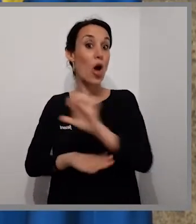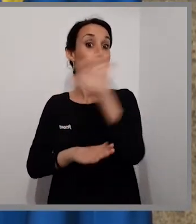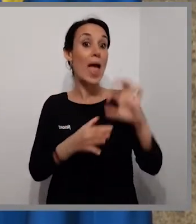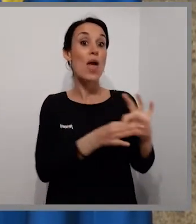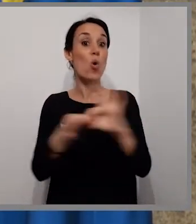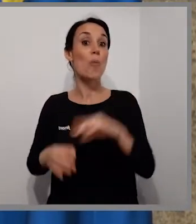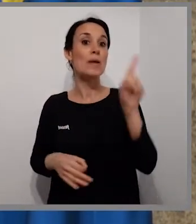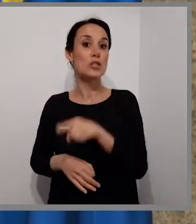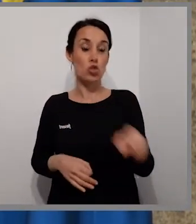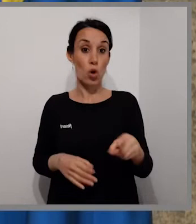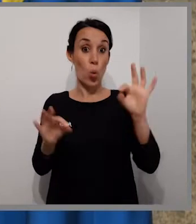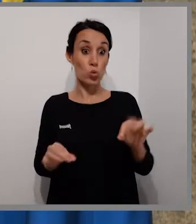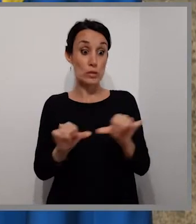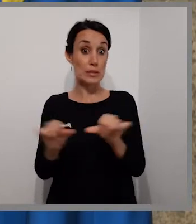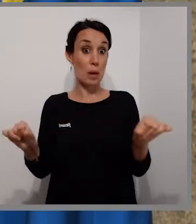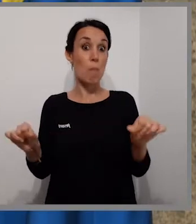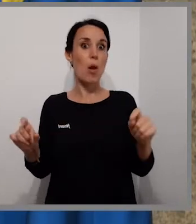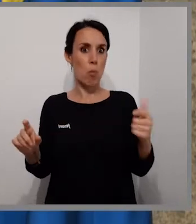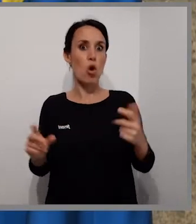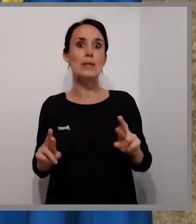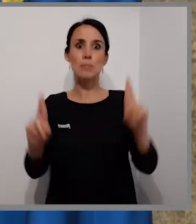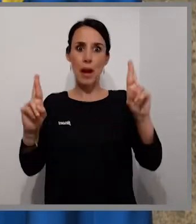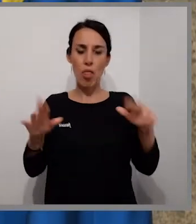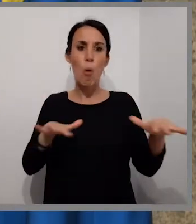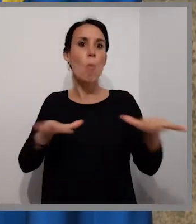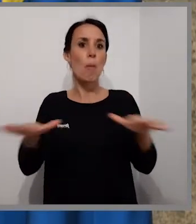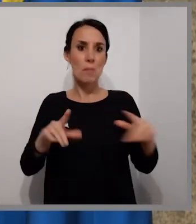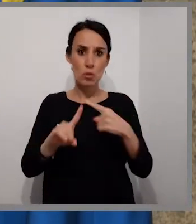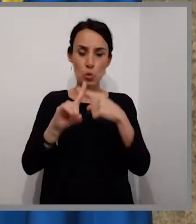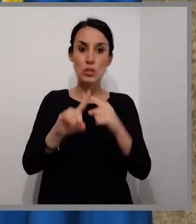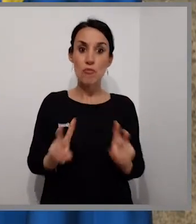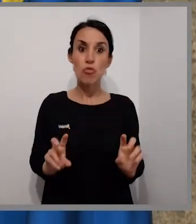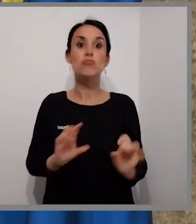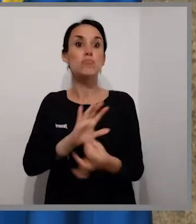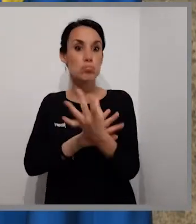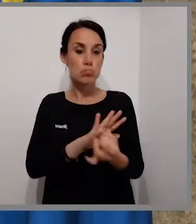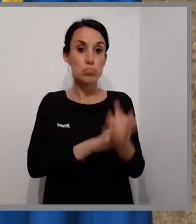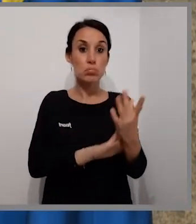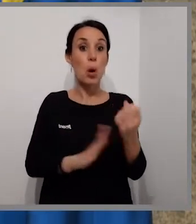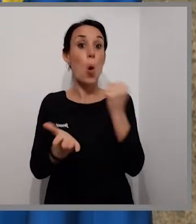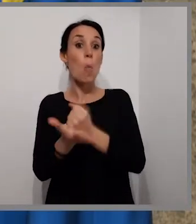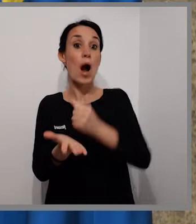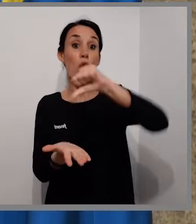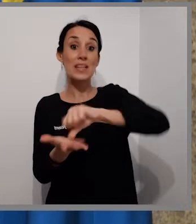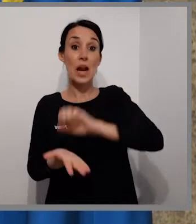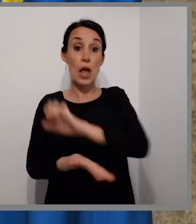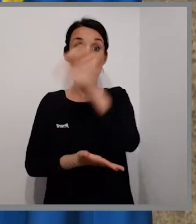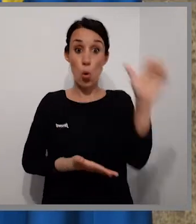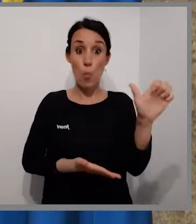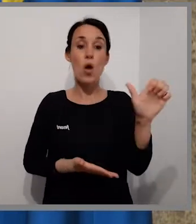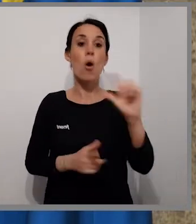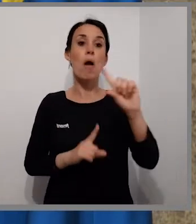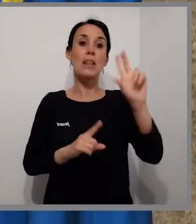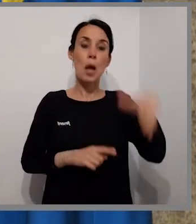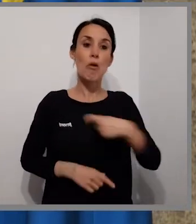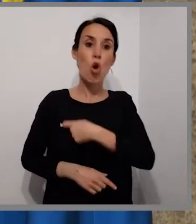aquest sentit, aquesta setmana hi ha hagut alguna esperança, hi ha hagut uns nous moviments positius per part del Banc Central